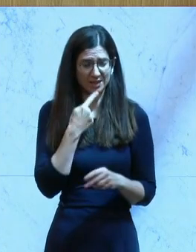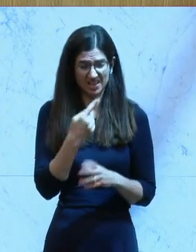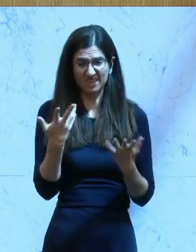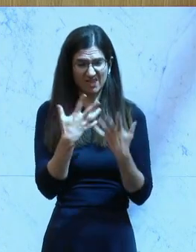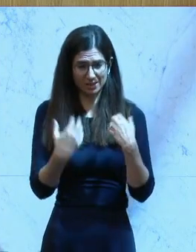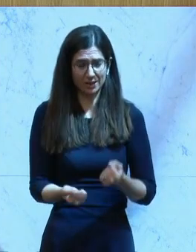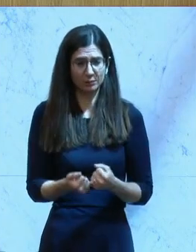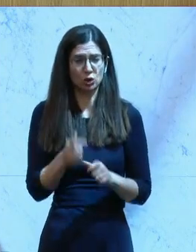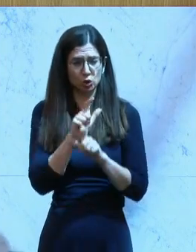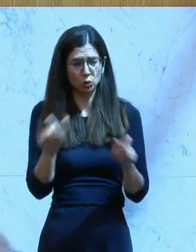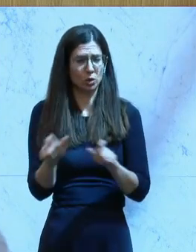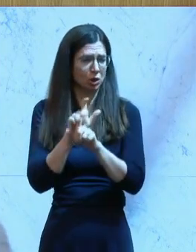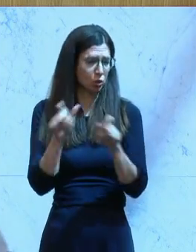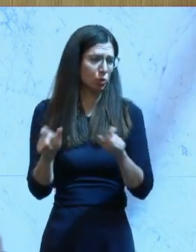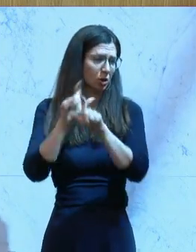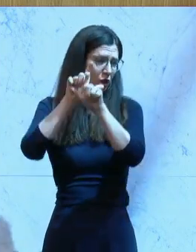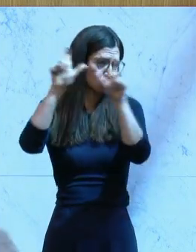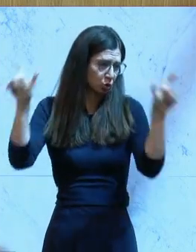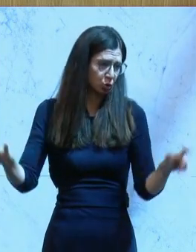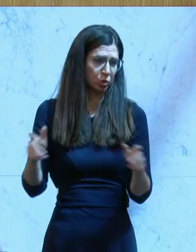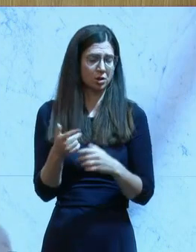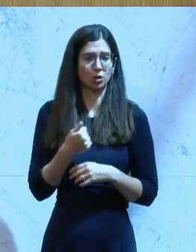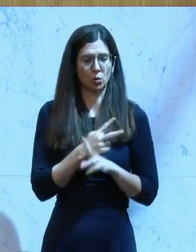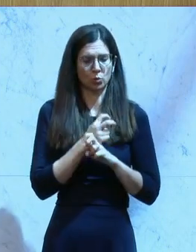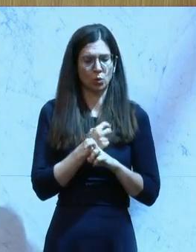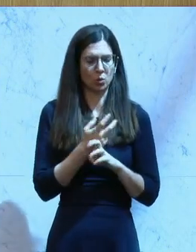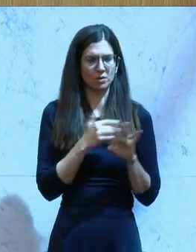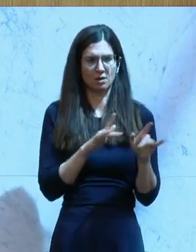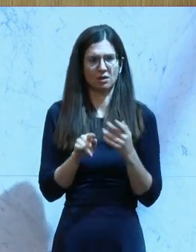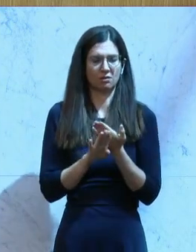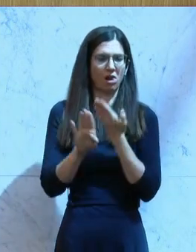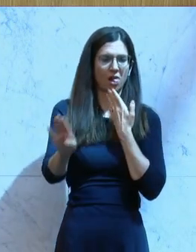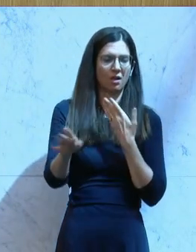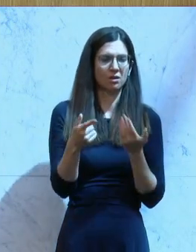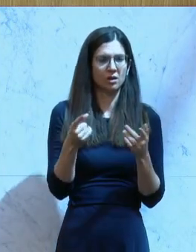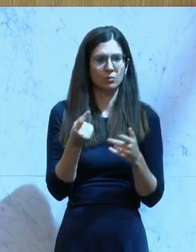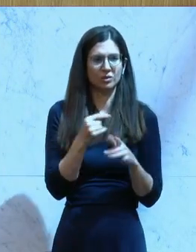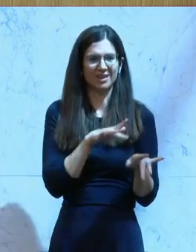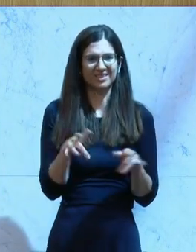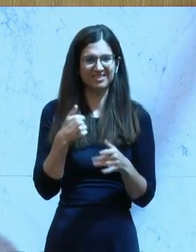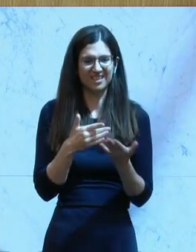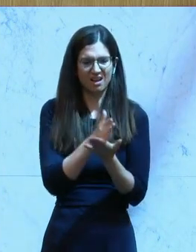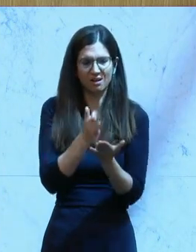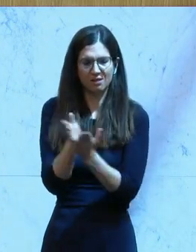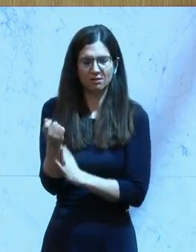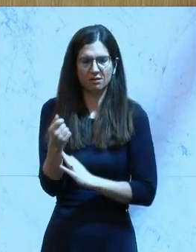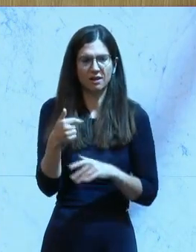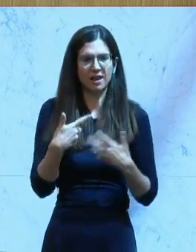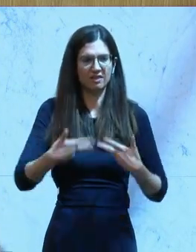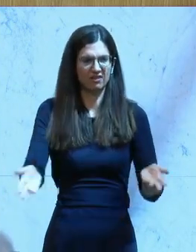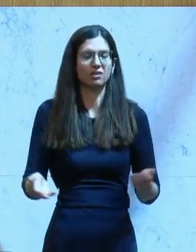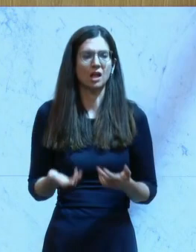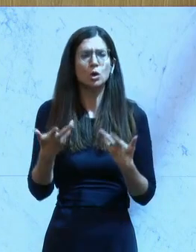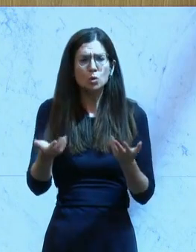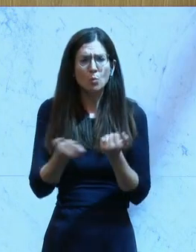rauskommen würde. Schulden, Schulden, noch mehr Schulden und weg von den Österreichern, umverteilen in irgendwelche Pleitestaaten. Das ist die Politik, die